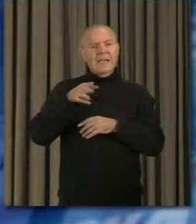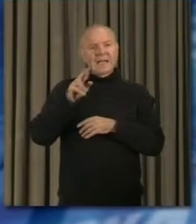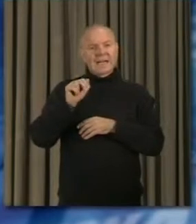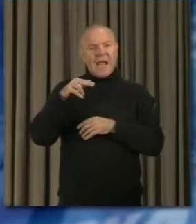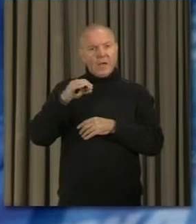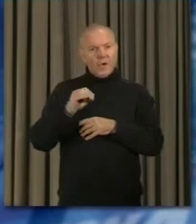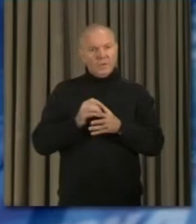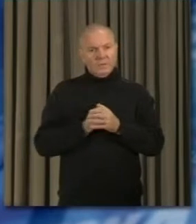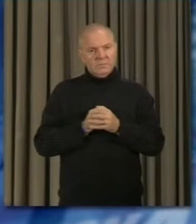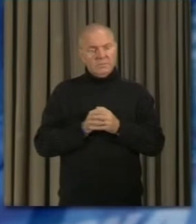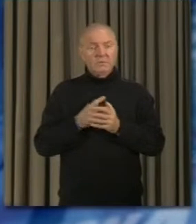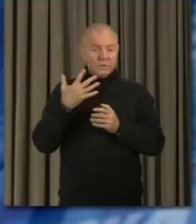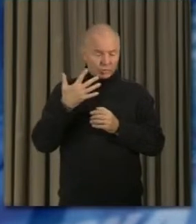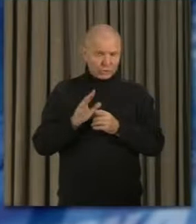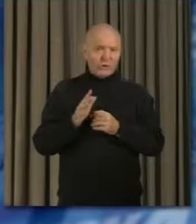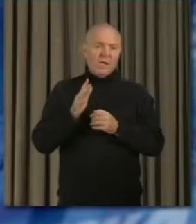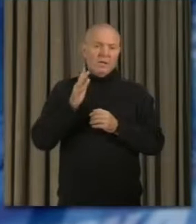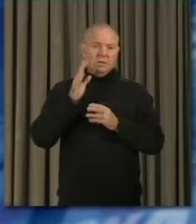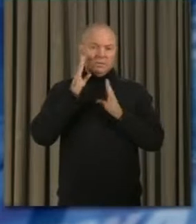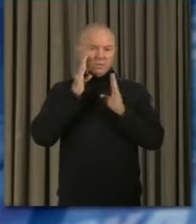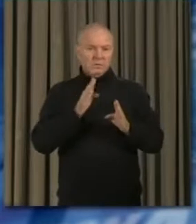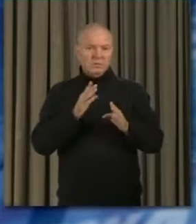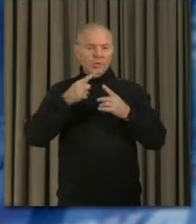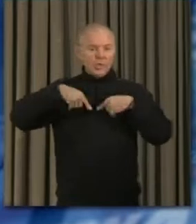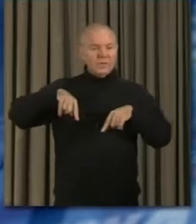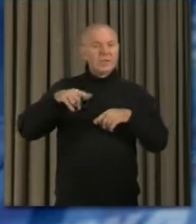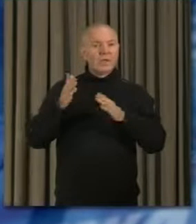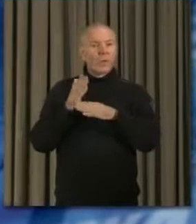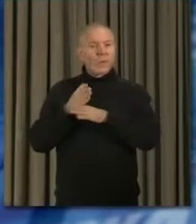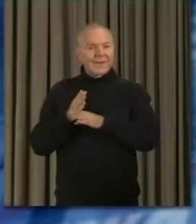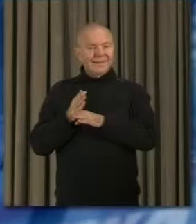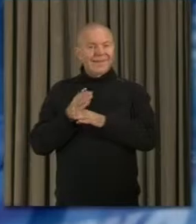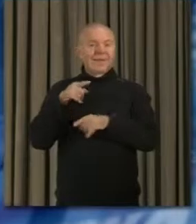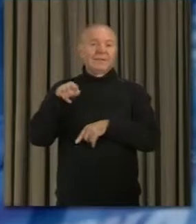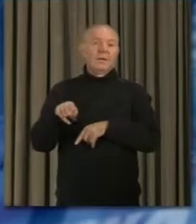questione si sono già interessati sia i consigli di quartiere di Borca che quello di grano.